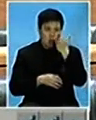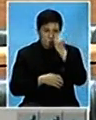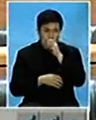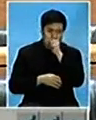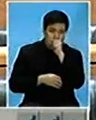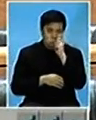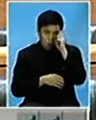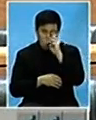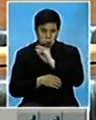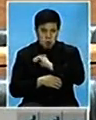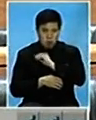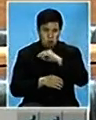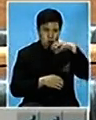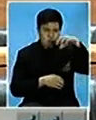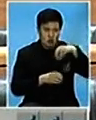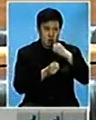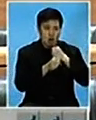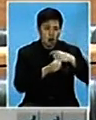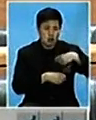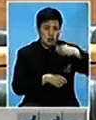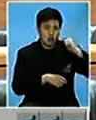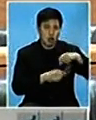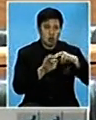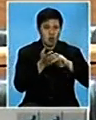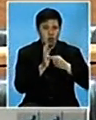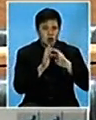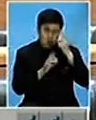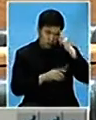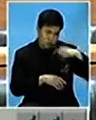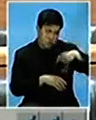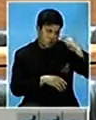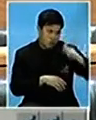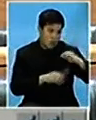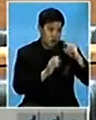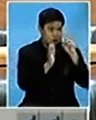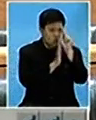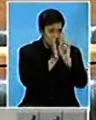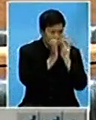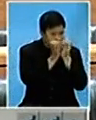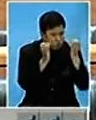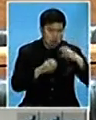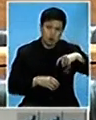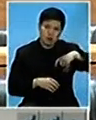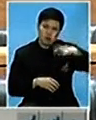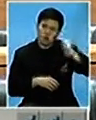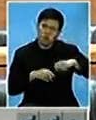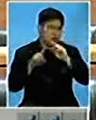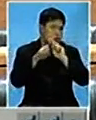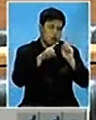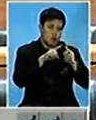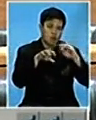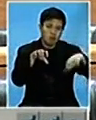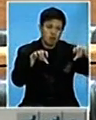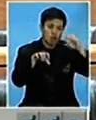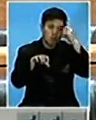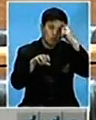จะกลัวองค์กรตามหลักนิติรัฐคือตามศาลรัฐธรรมนูญก็ดีหรือศาลต่างๆก็ดีเพราะฉะนั้นที่ก